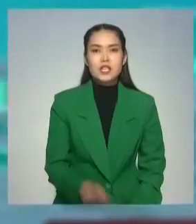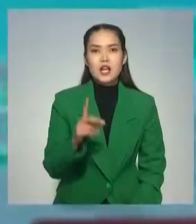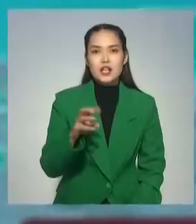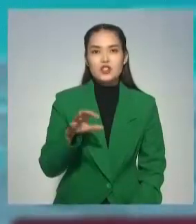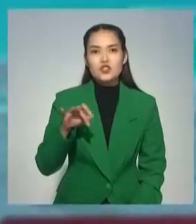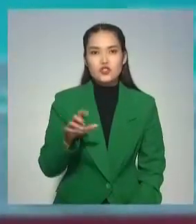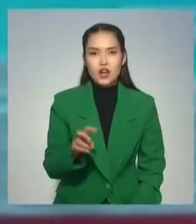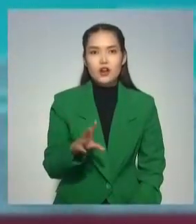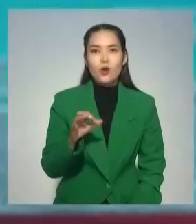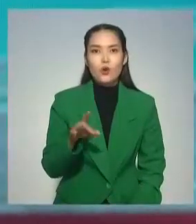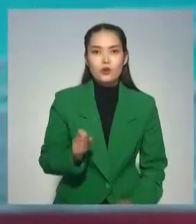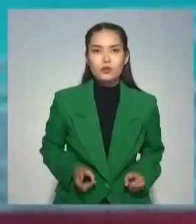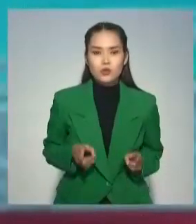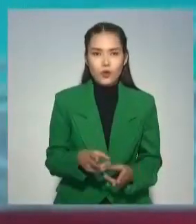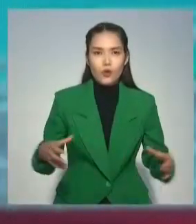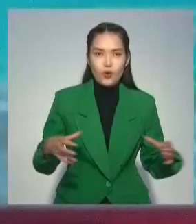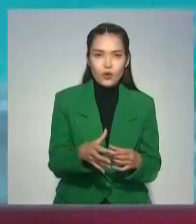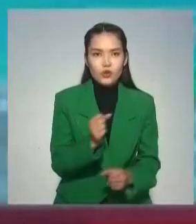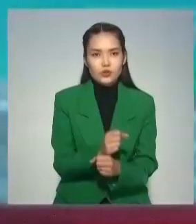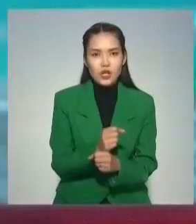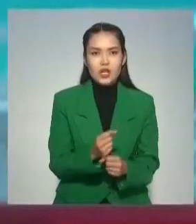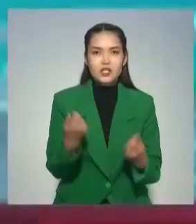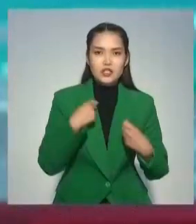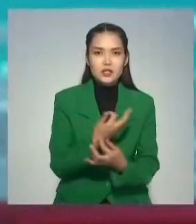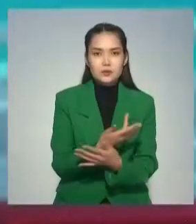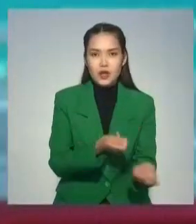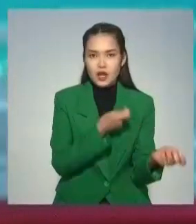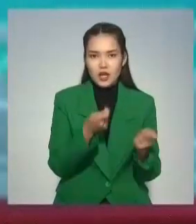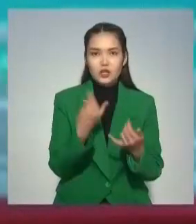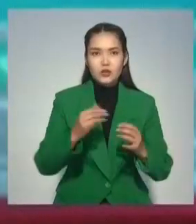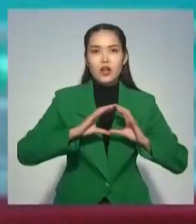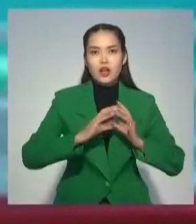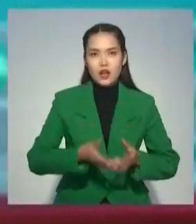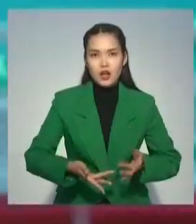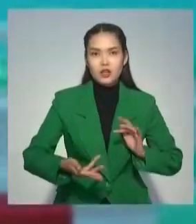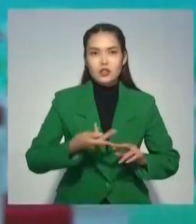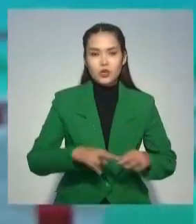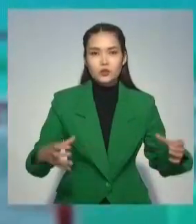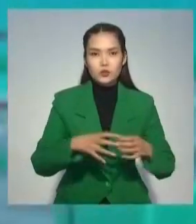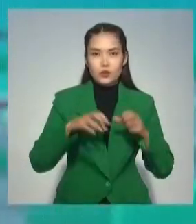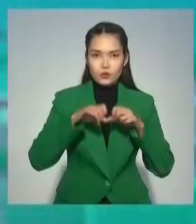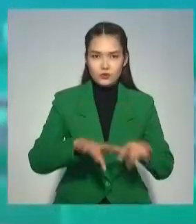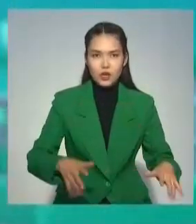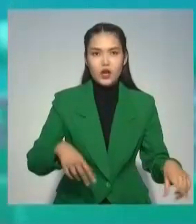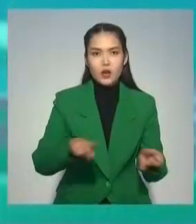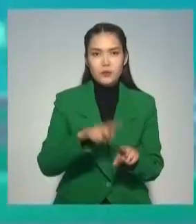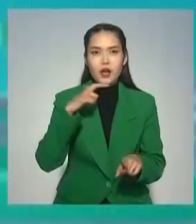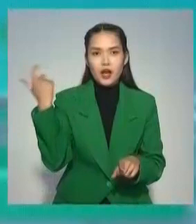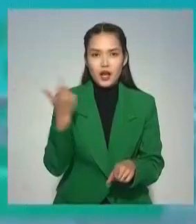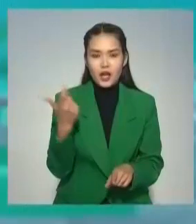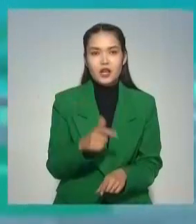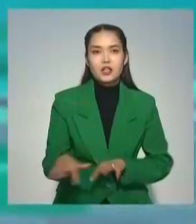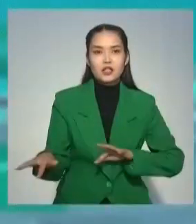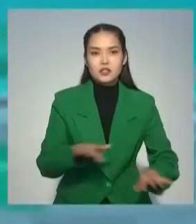Қызылжарда контрабандалық жолмен тасымалданған киімдер тәркіленді. Енді ол әлеуметтің осал тобына таратылады. Бұл туралы экономикалық